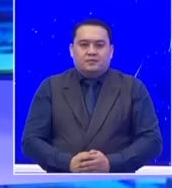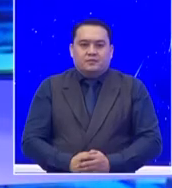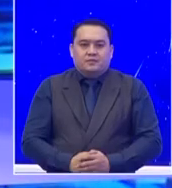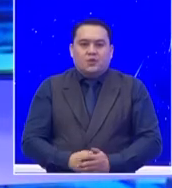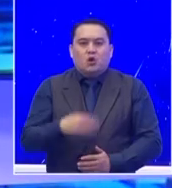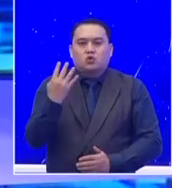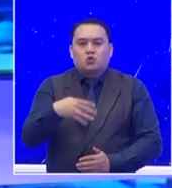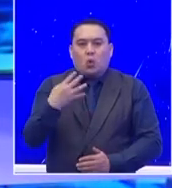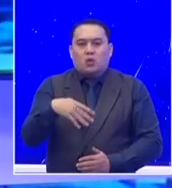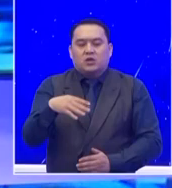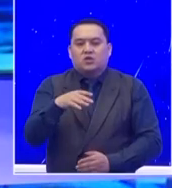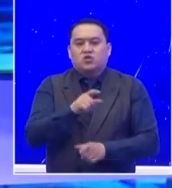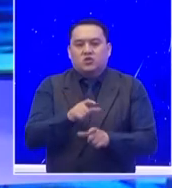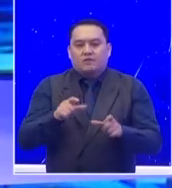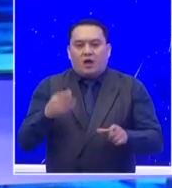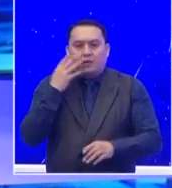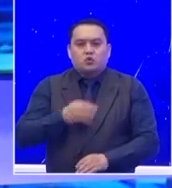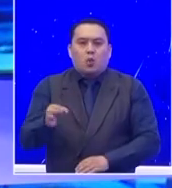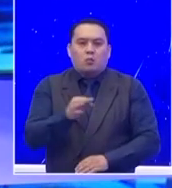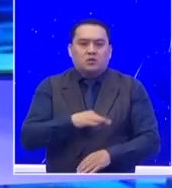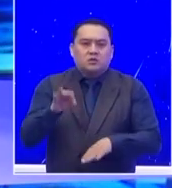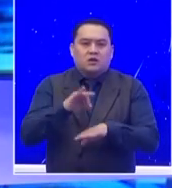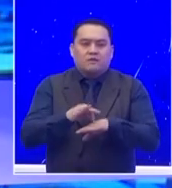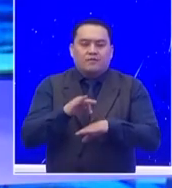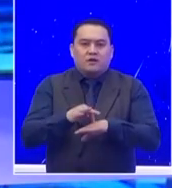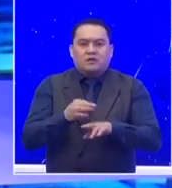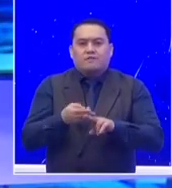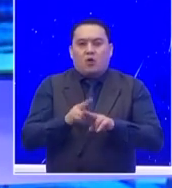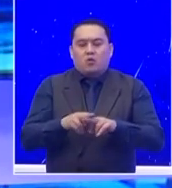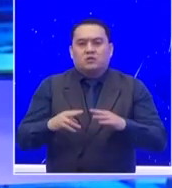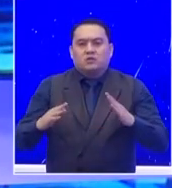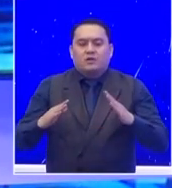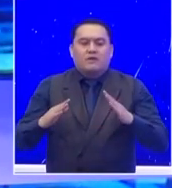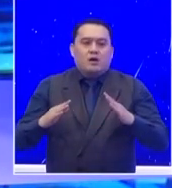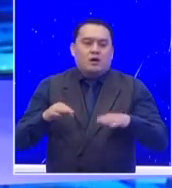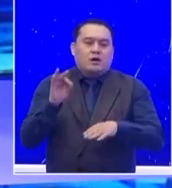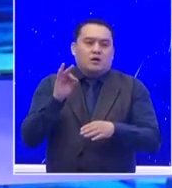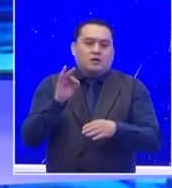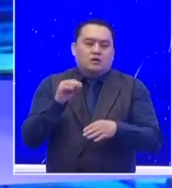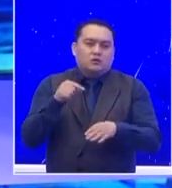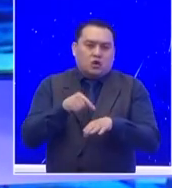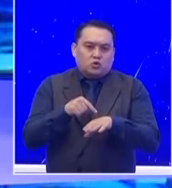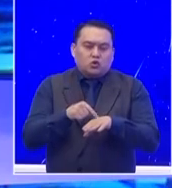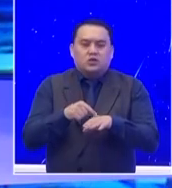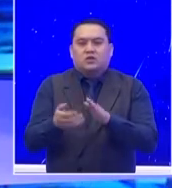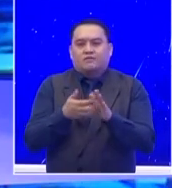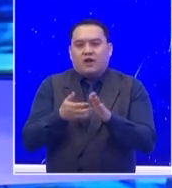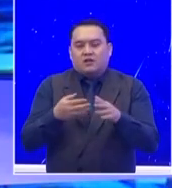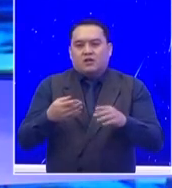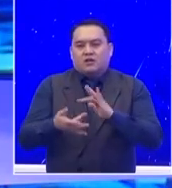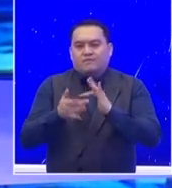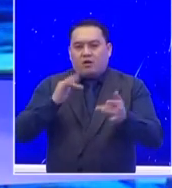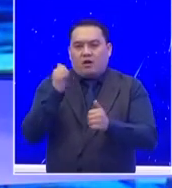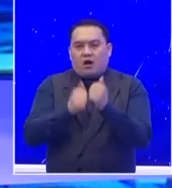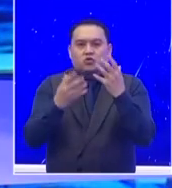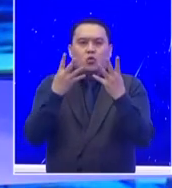Уже более 40 жителей Алматинской области пострадали от финансовых пирамид с начала текущего года. Вместе с тем в социальных сетях с